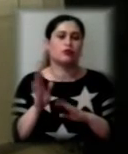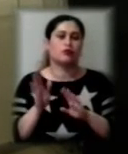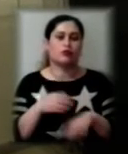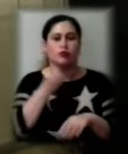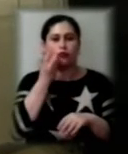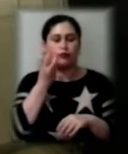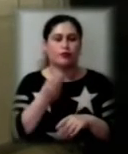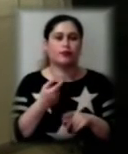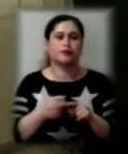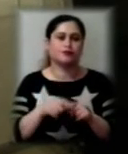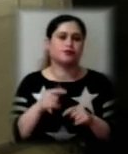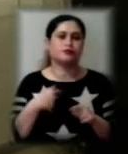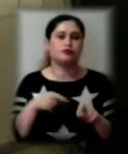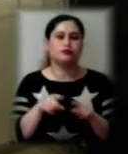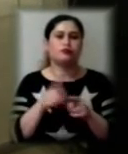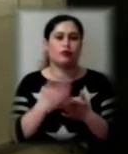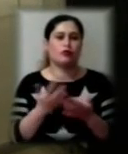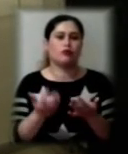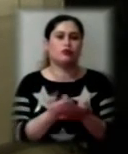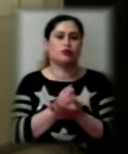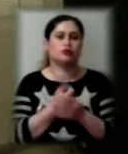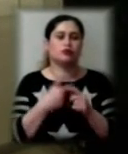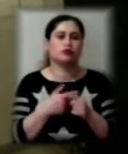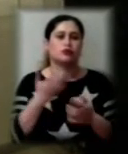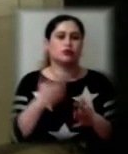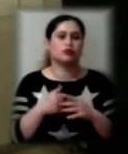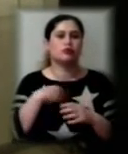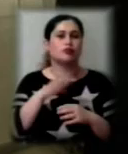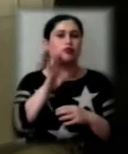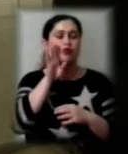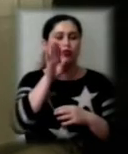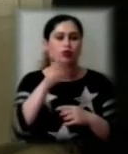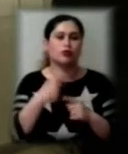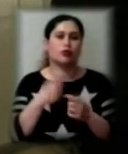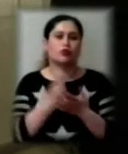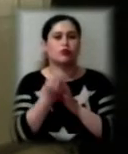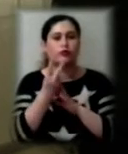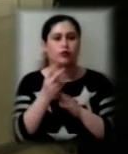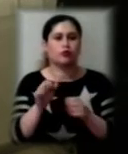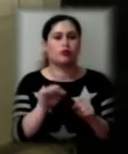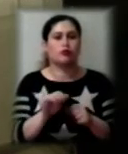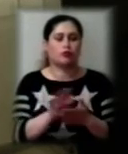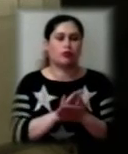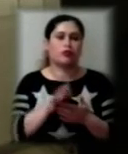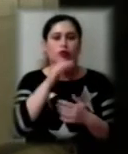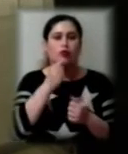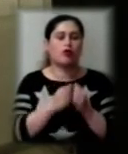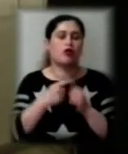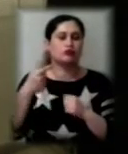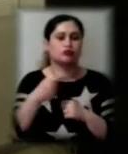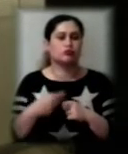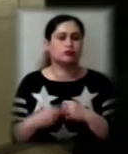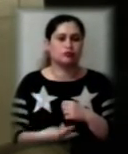так у нас і виходить, що зранку ми десь до 12-ї, поки кожний етаж. Кожну